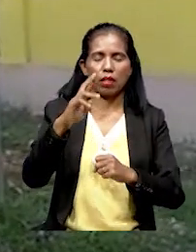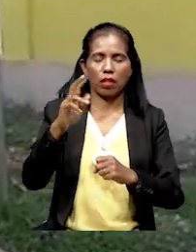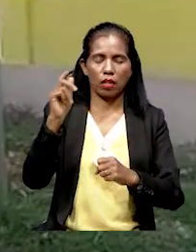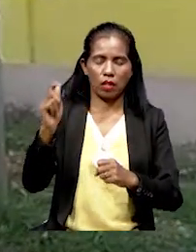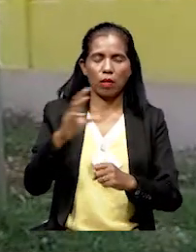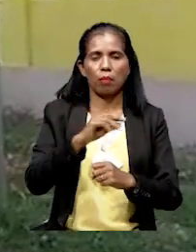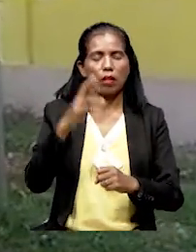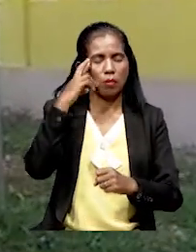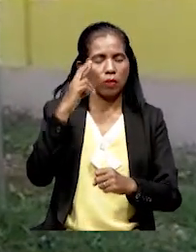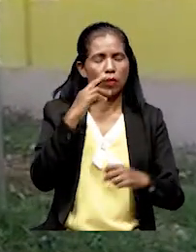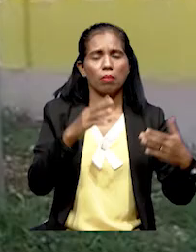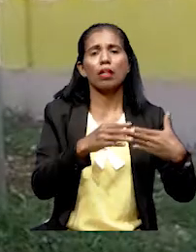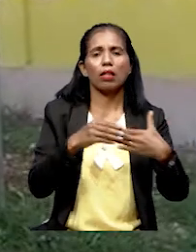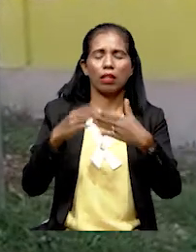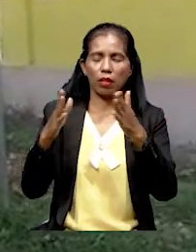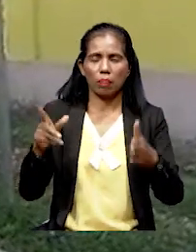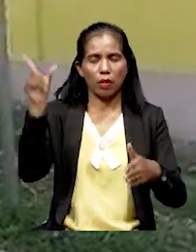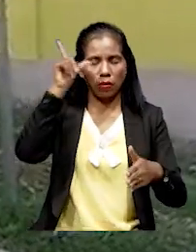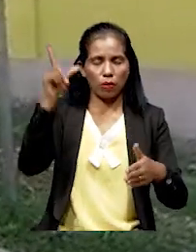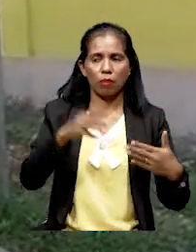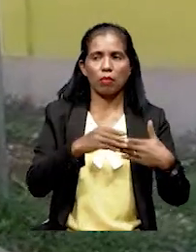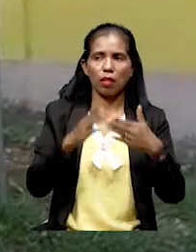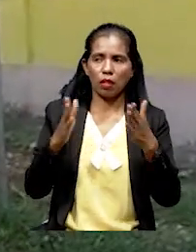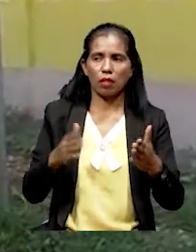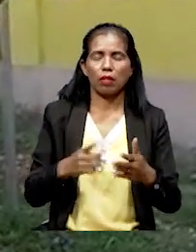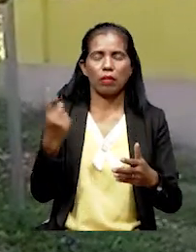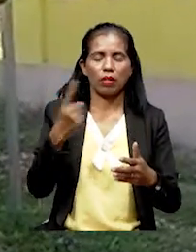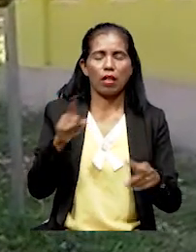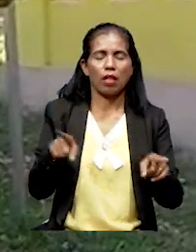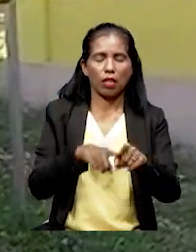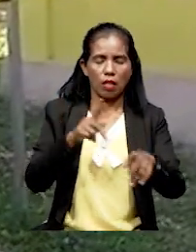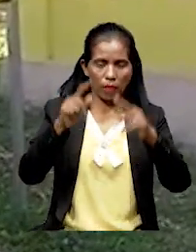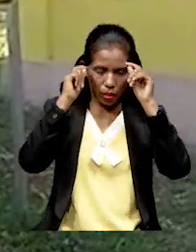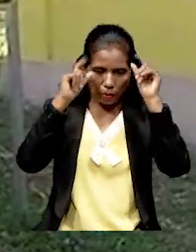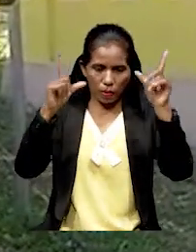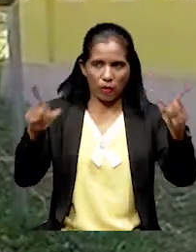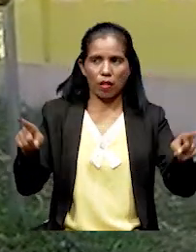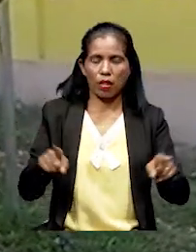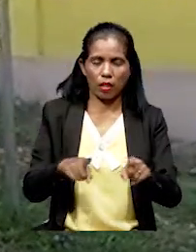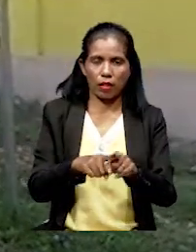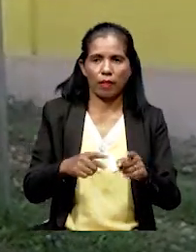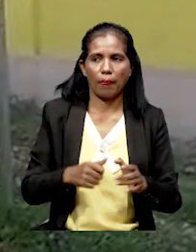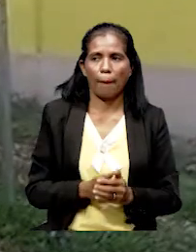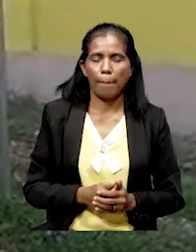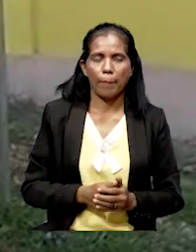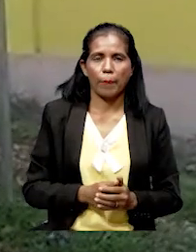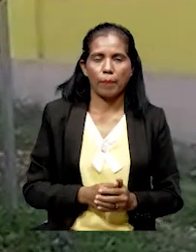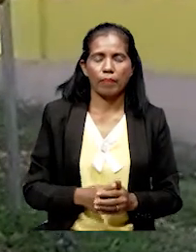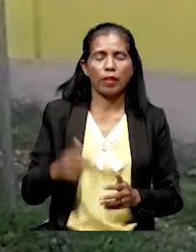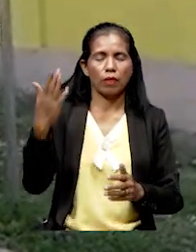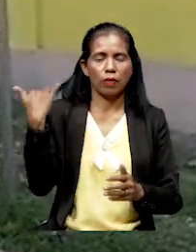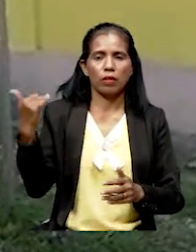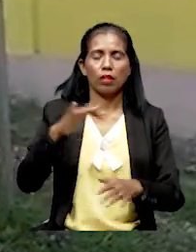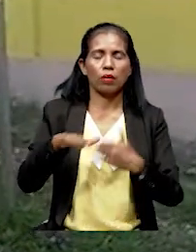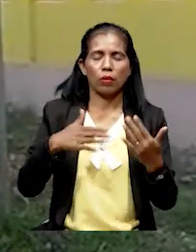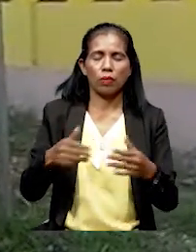mau ukur lah. Luar mau ukur lah. Anak saya nanti mau ruang. Di mesa resistensi ini em. Ulu sirau tu tamu tu,